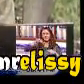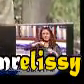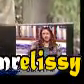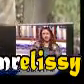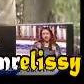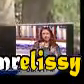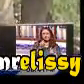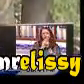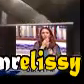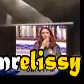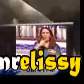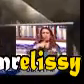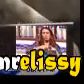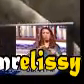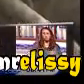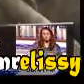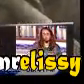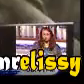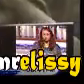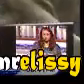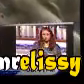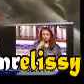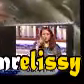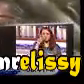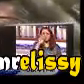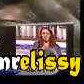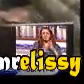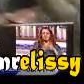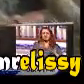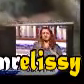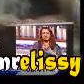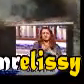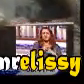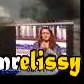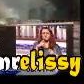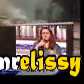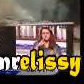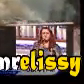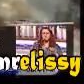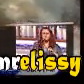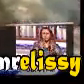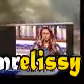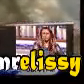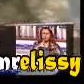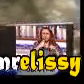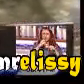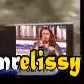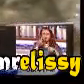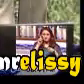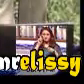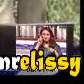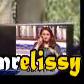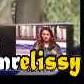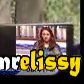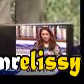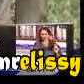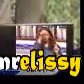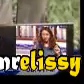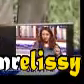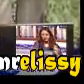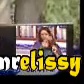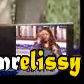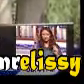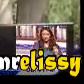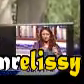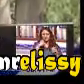3-4 صفائح جاز في اللبن. دي مكنة مية، ودلوقتي واقفة عطلانة عشان خاطر السية، تروح مثلا محطة